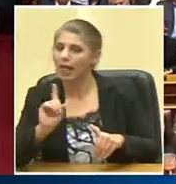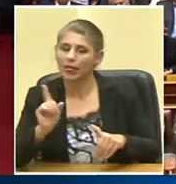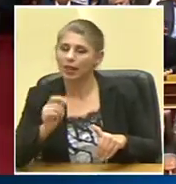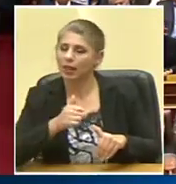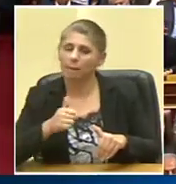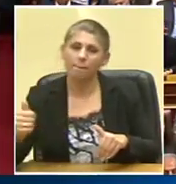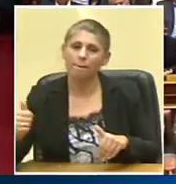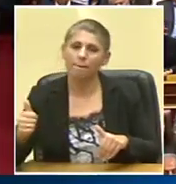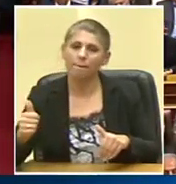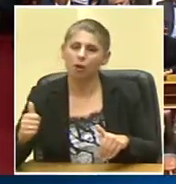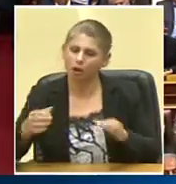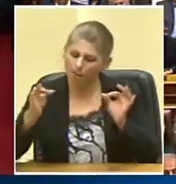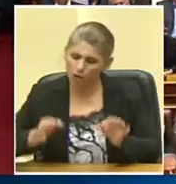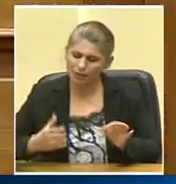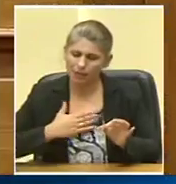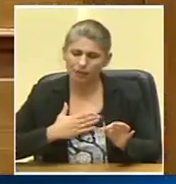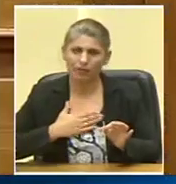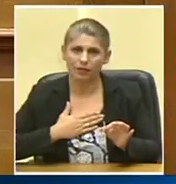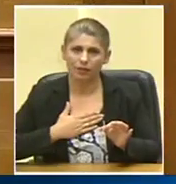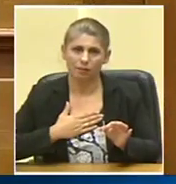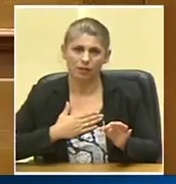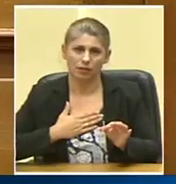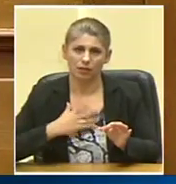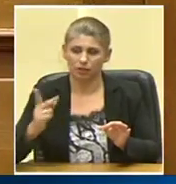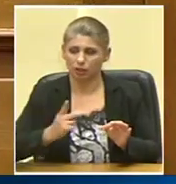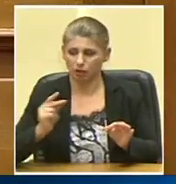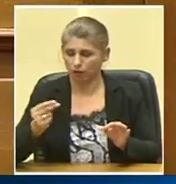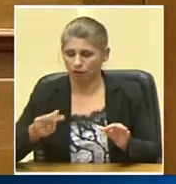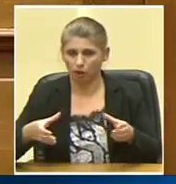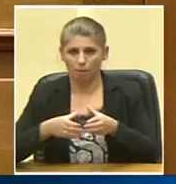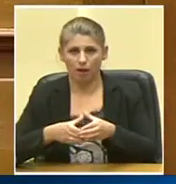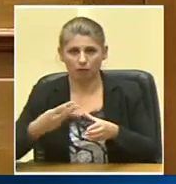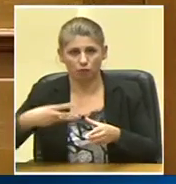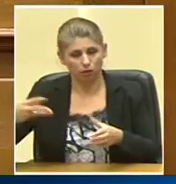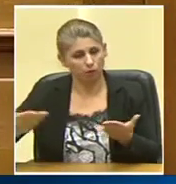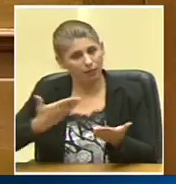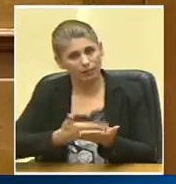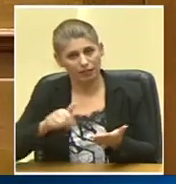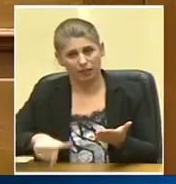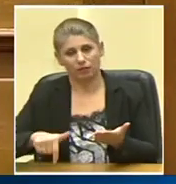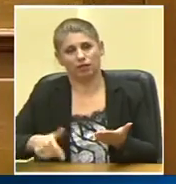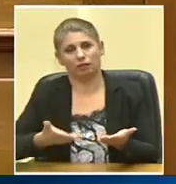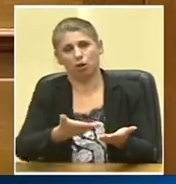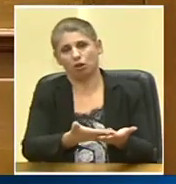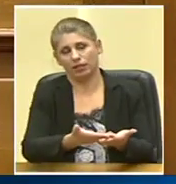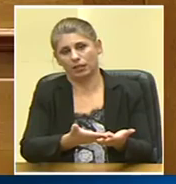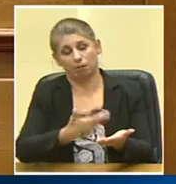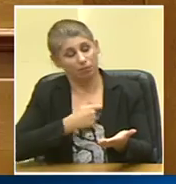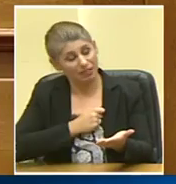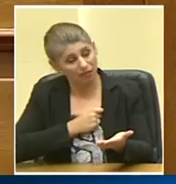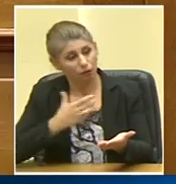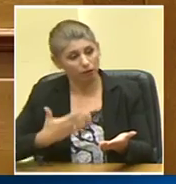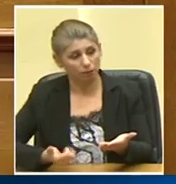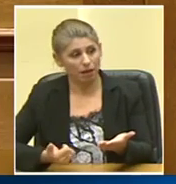μόνο ή αποκλειστικά δική μας, δηλαδή της κοινοβουλευτικής ομάδας του ΣΥΡΙΖΑ που καταθέτει αυτή την πρόταση. Εκτιμώ ότι